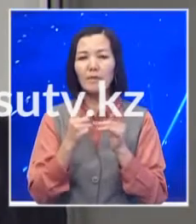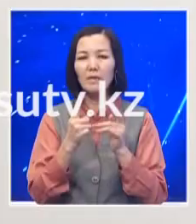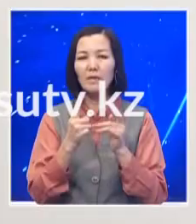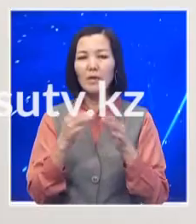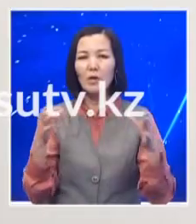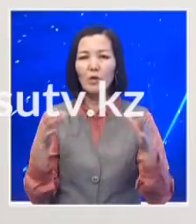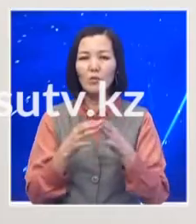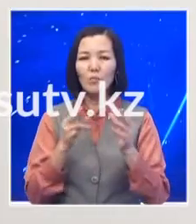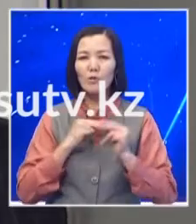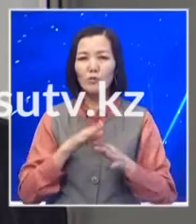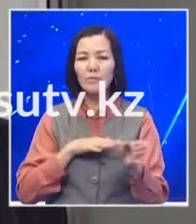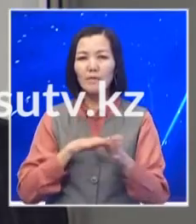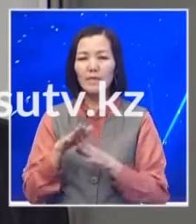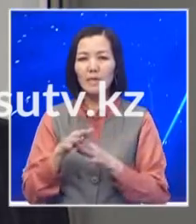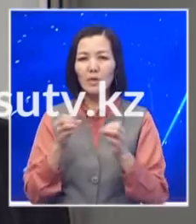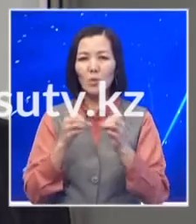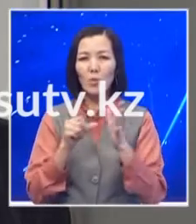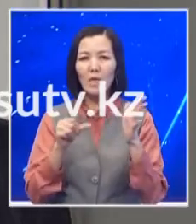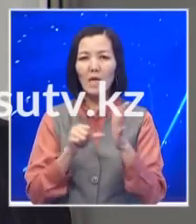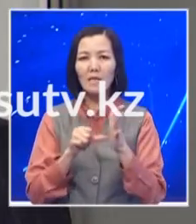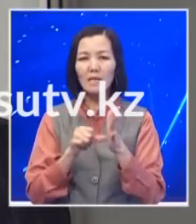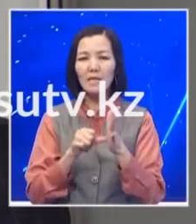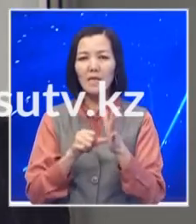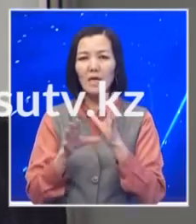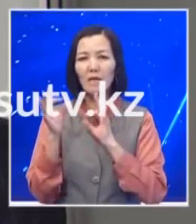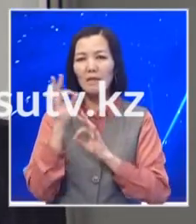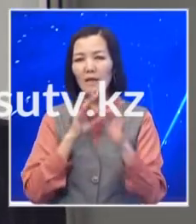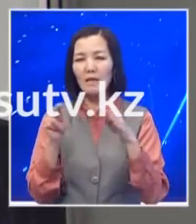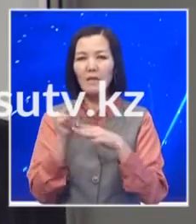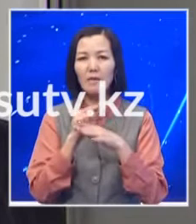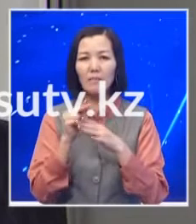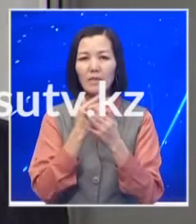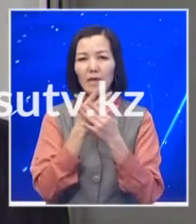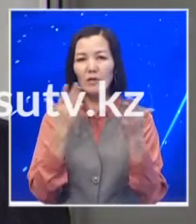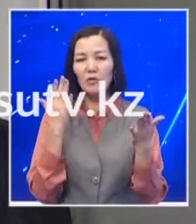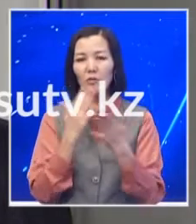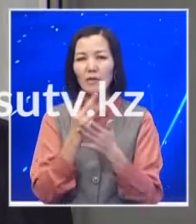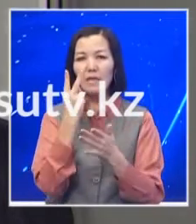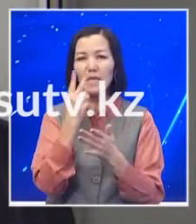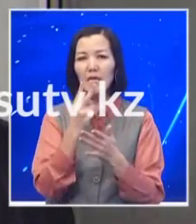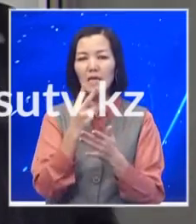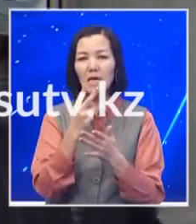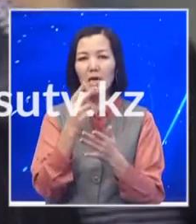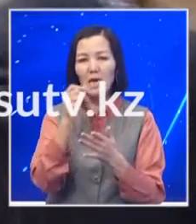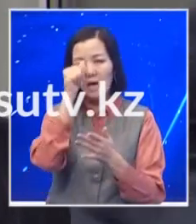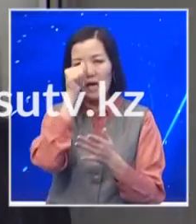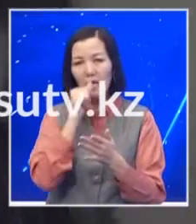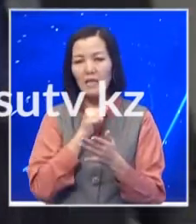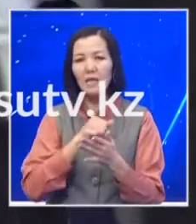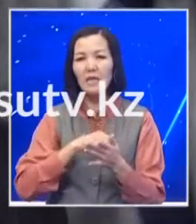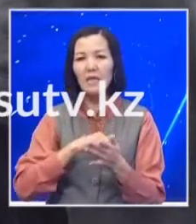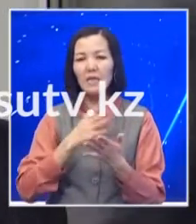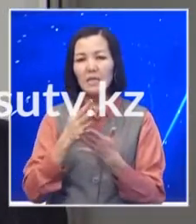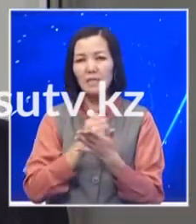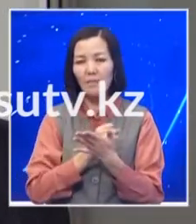жатыр. 16 дәрілер бар. Ол 2 айдық запаспен бар.